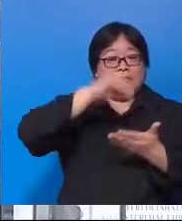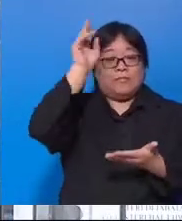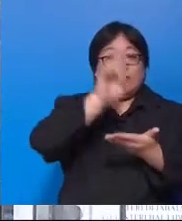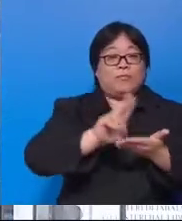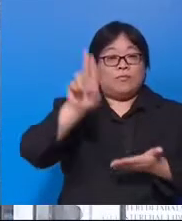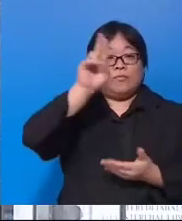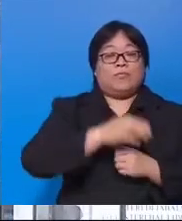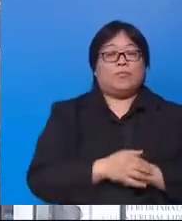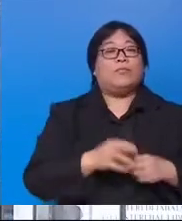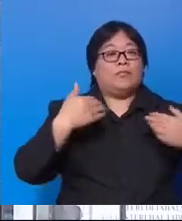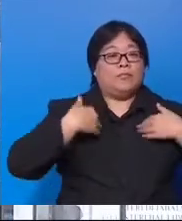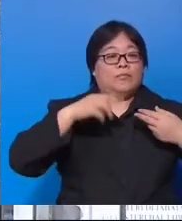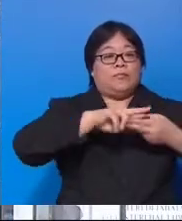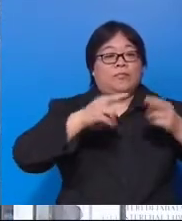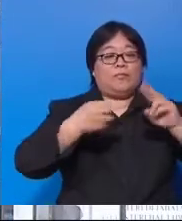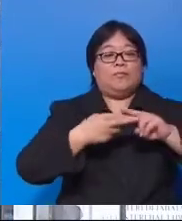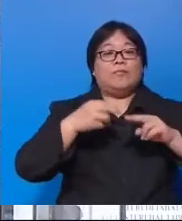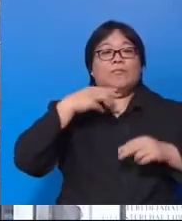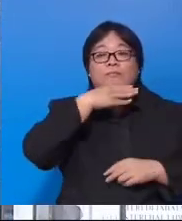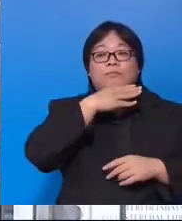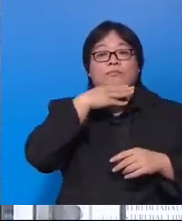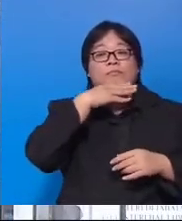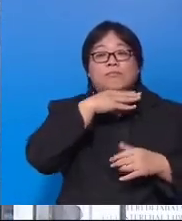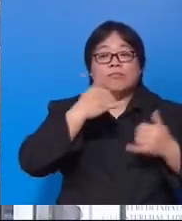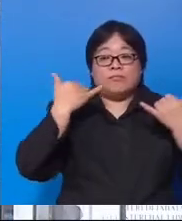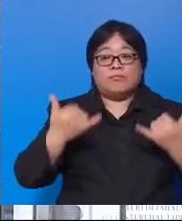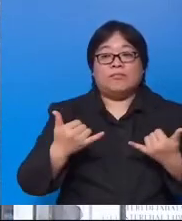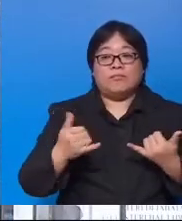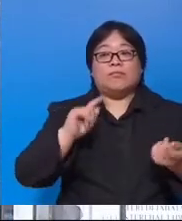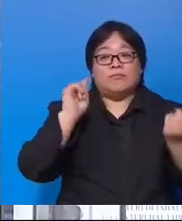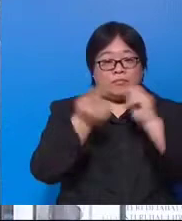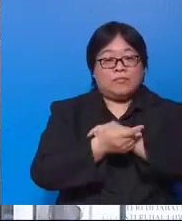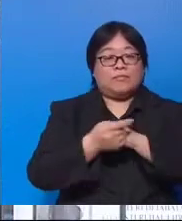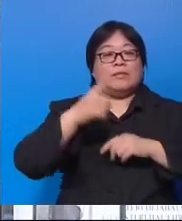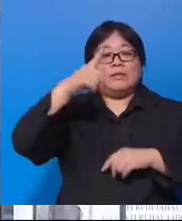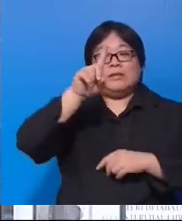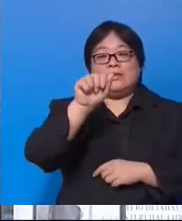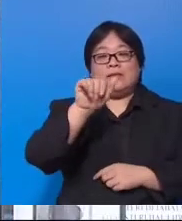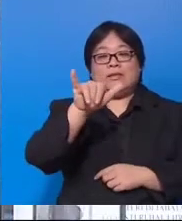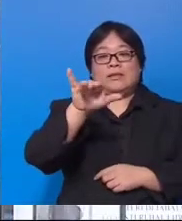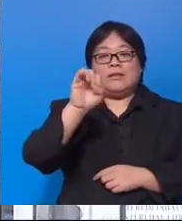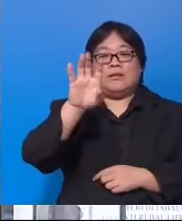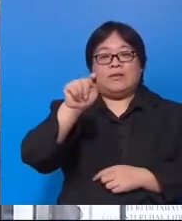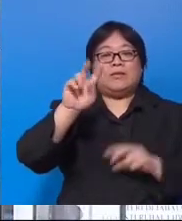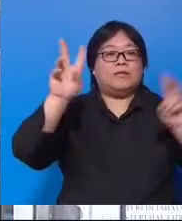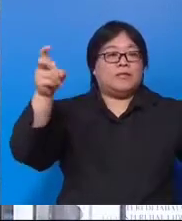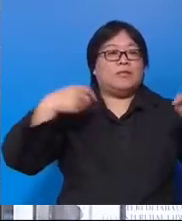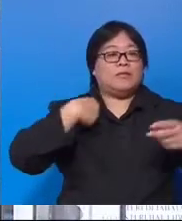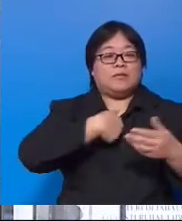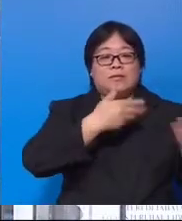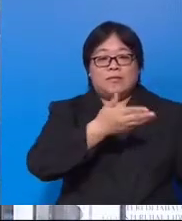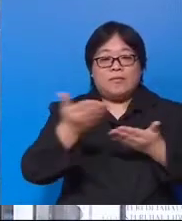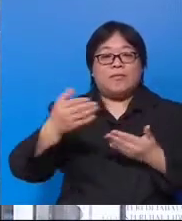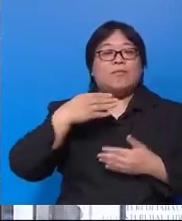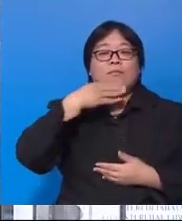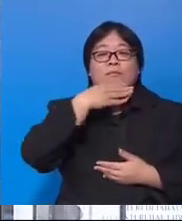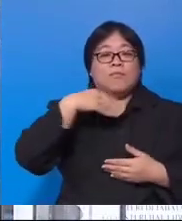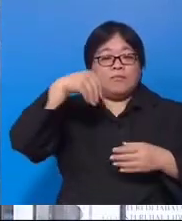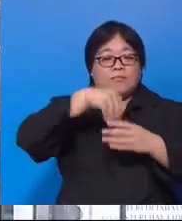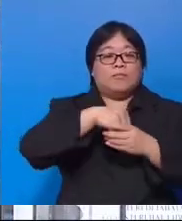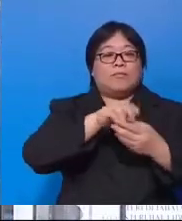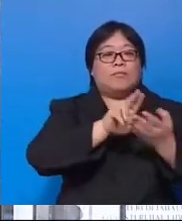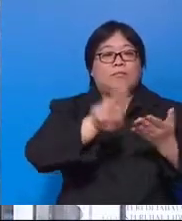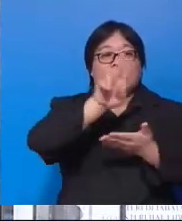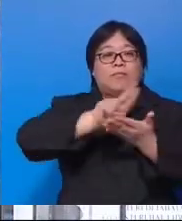antaranya ialah Rakan Muda Wawasan Desa yang sekarang ini bertukar Rakan Muda Day Out, yang mana kita bawa mahasiswa di seluruh universiti masuk